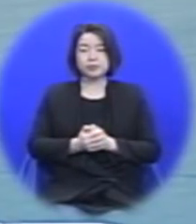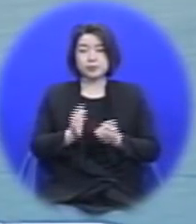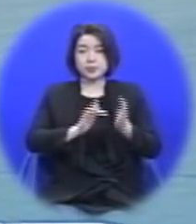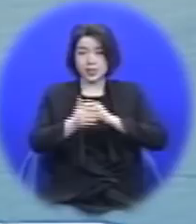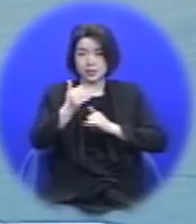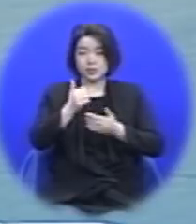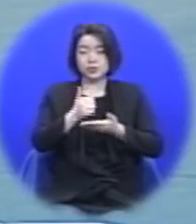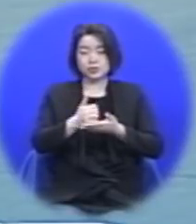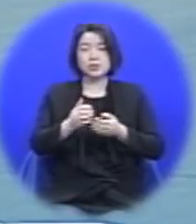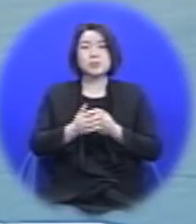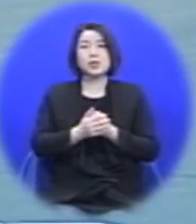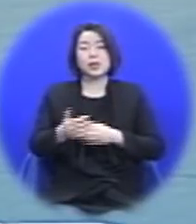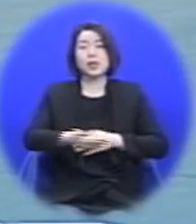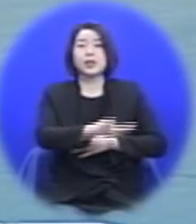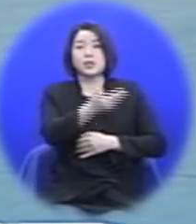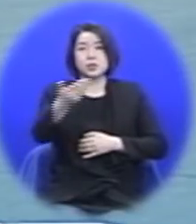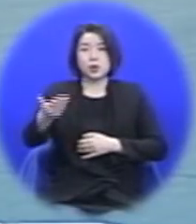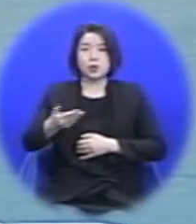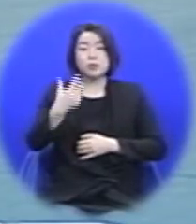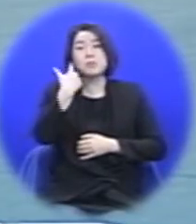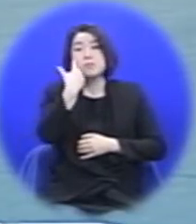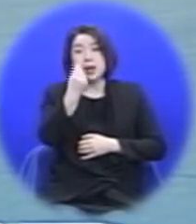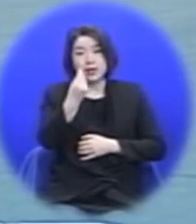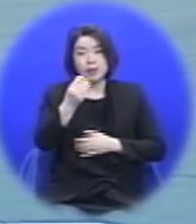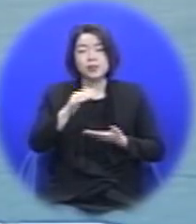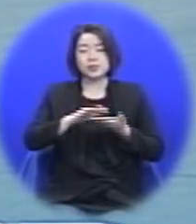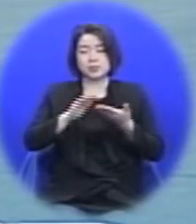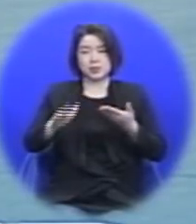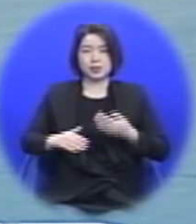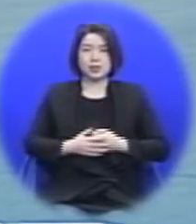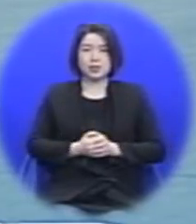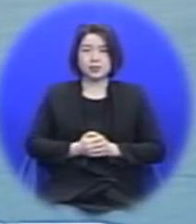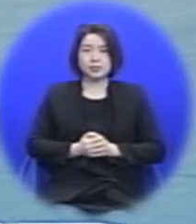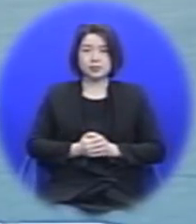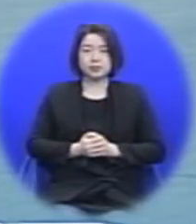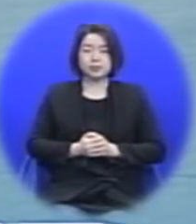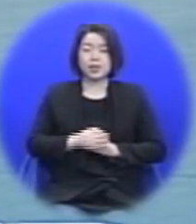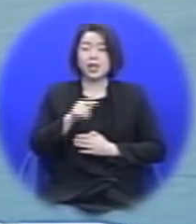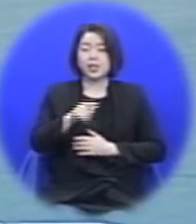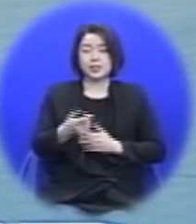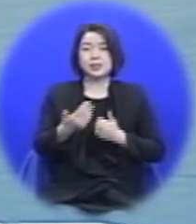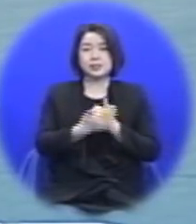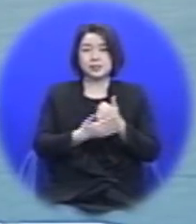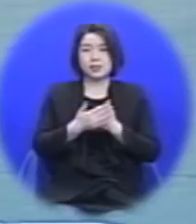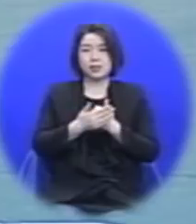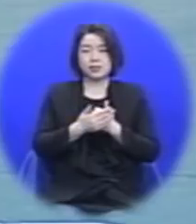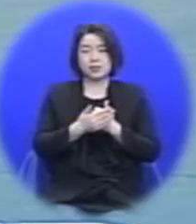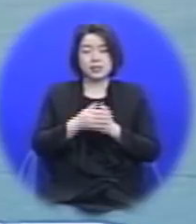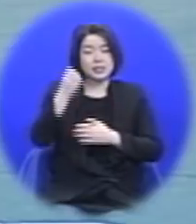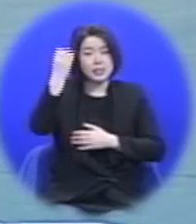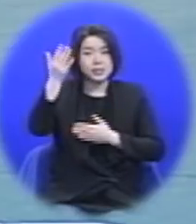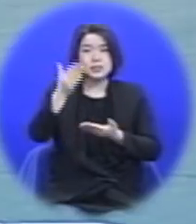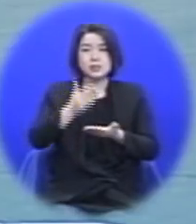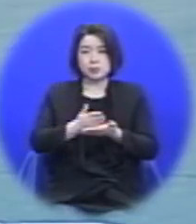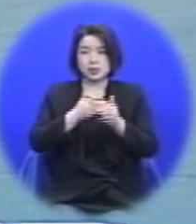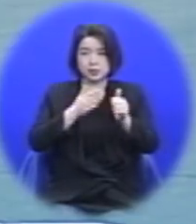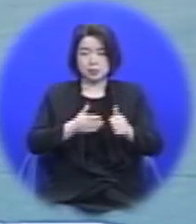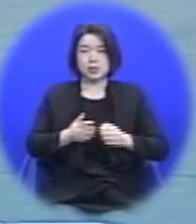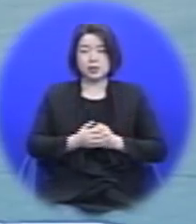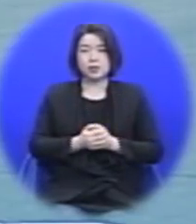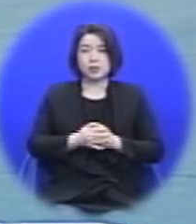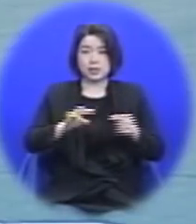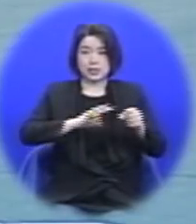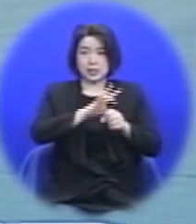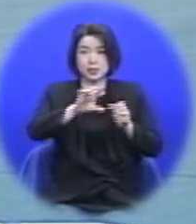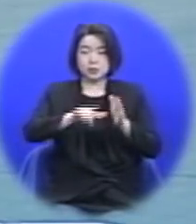예수님이 여러분의 매력이십니다. 이 은혜를 놓치지 마시기 바랍니다.